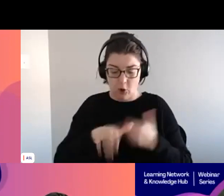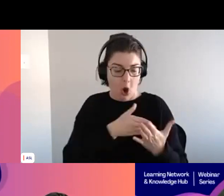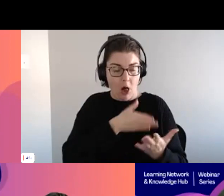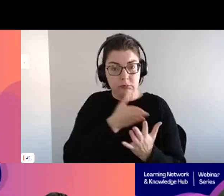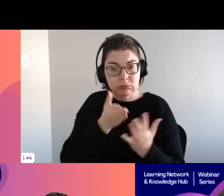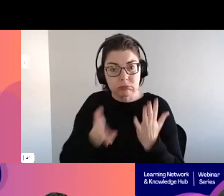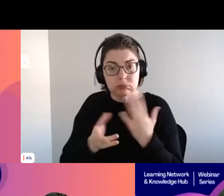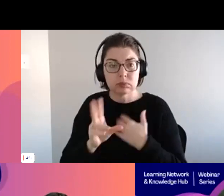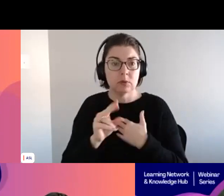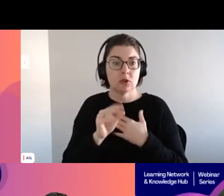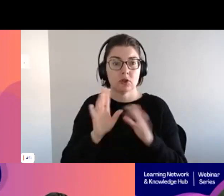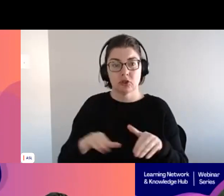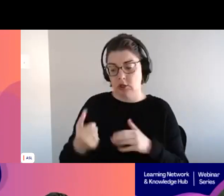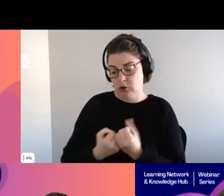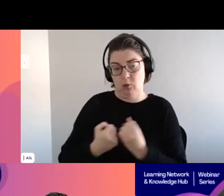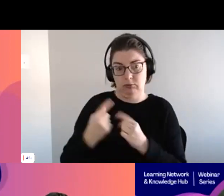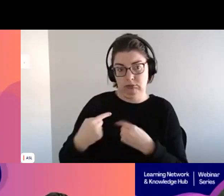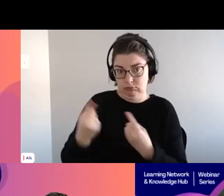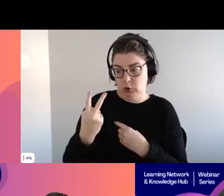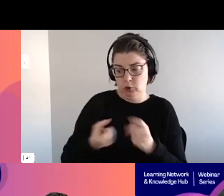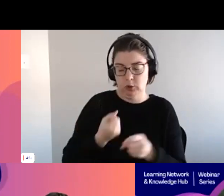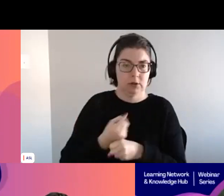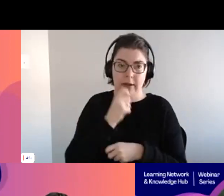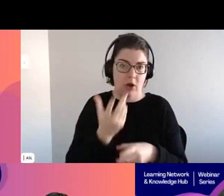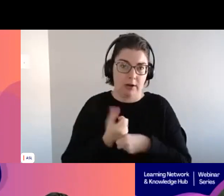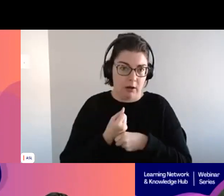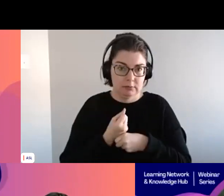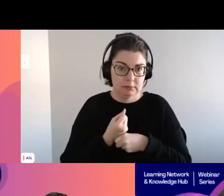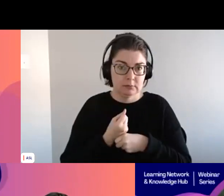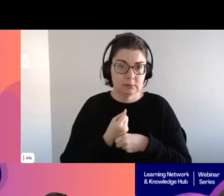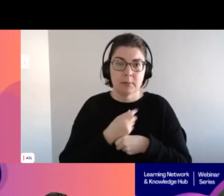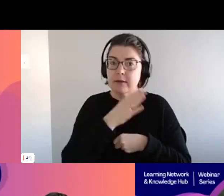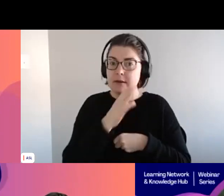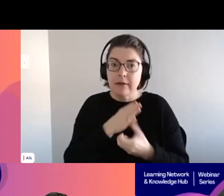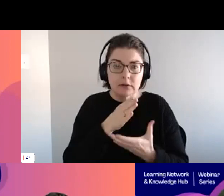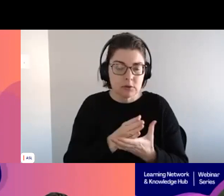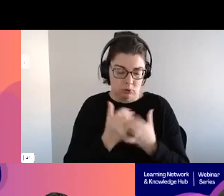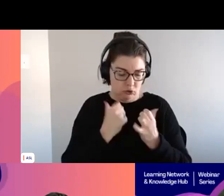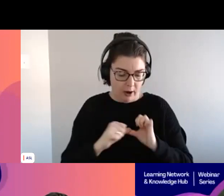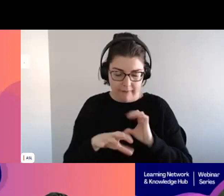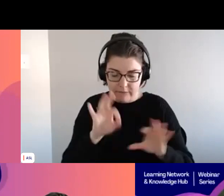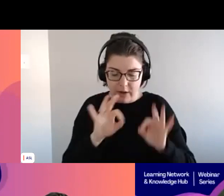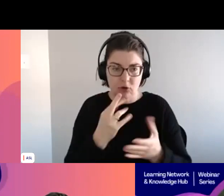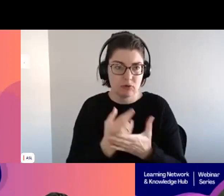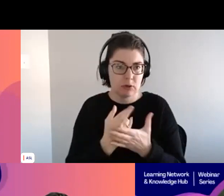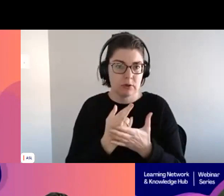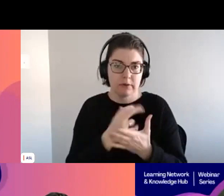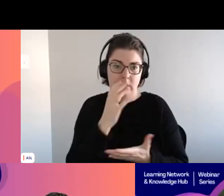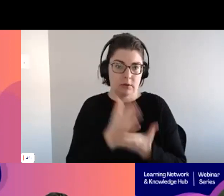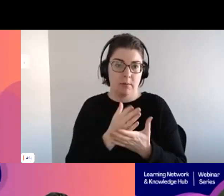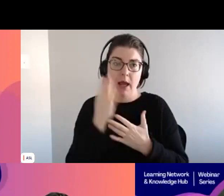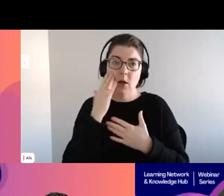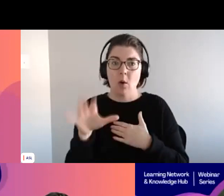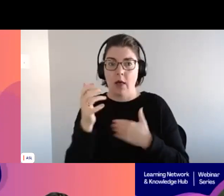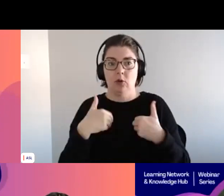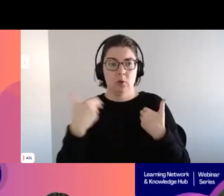les instances judiciaires Colombie-Britannique je n'ai donc pas pu me faire entendre donc et depuis deux ans ça va mieux mais je